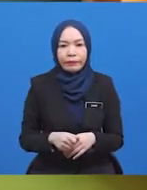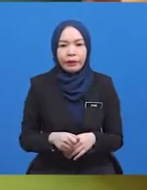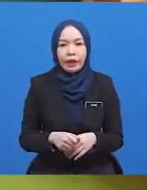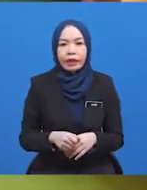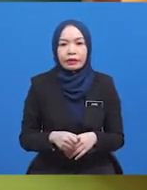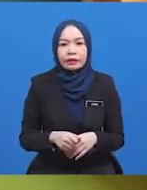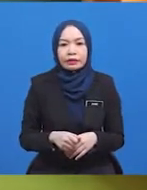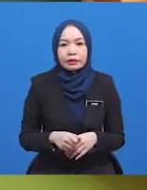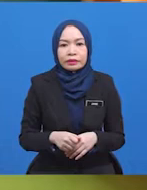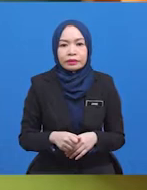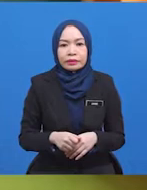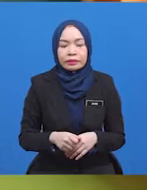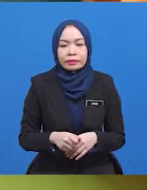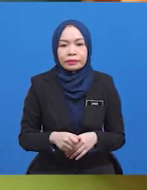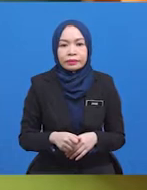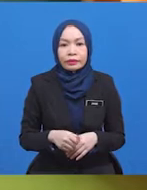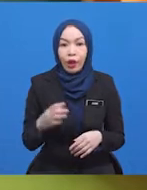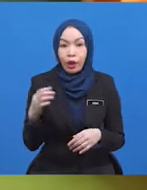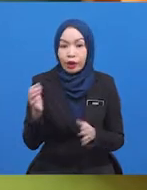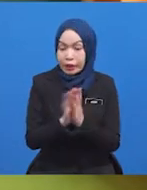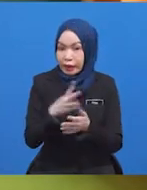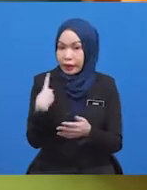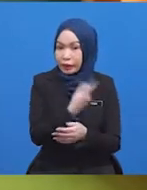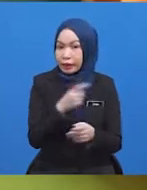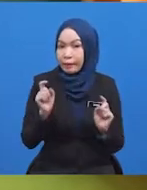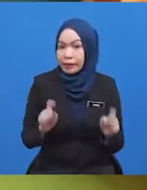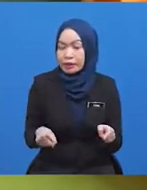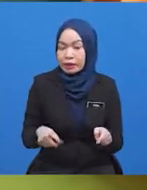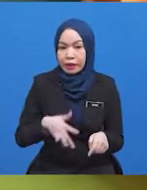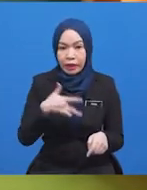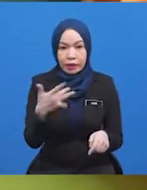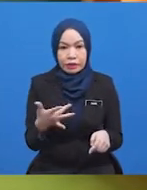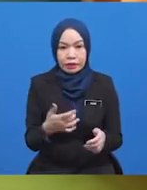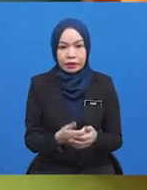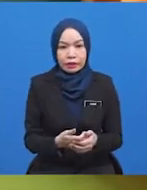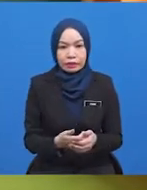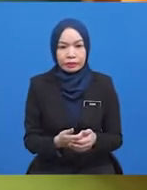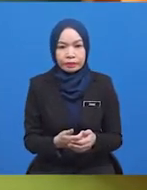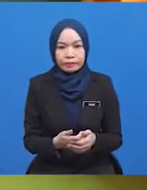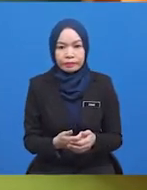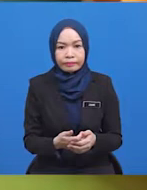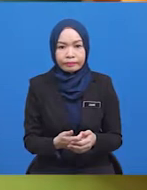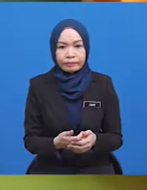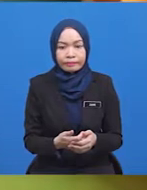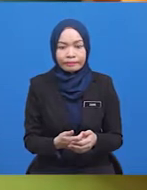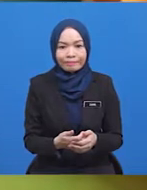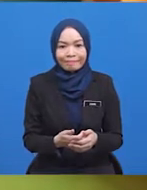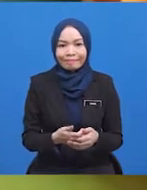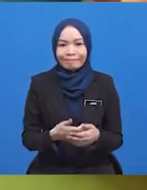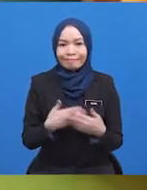kan? Oleh itu, kita harus berbangga sebagai rakyat Malaysia kerana negara